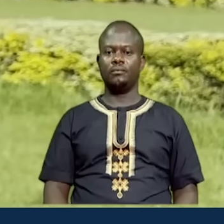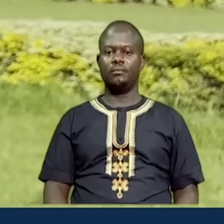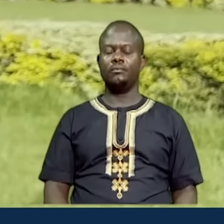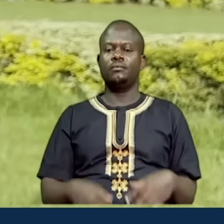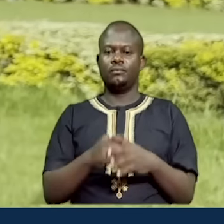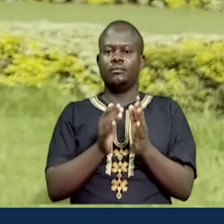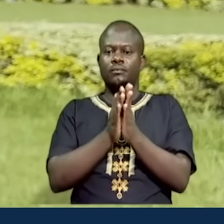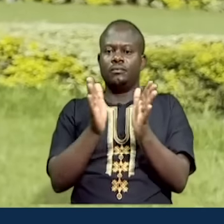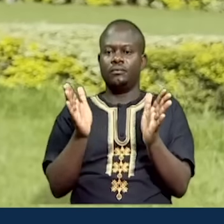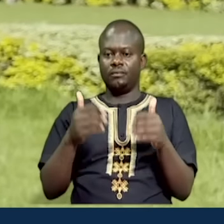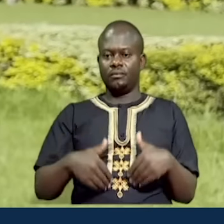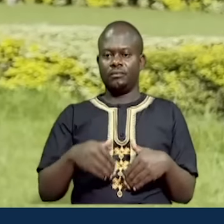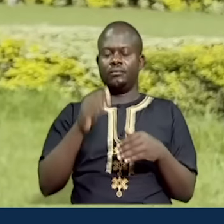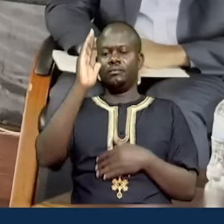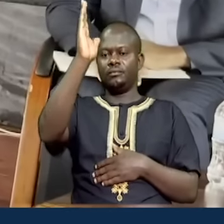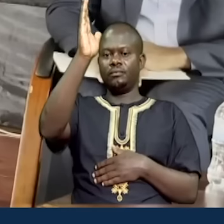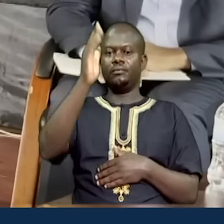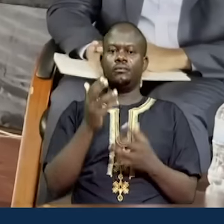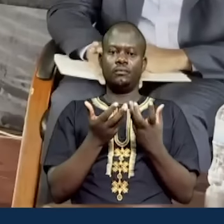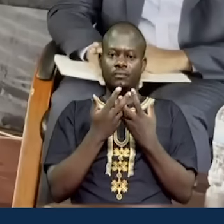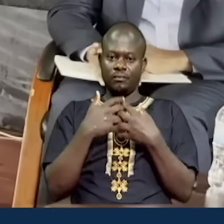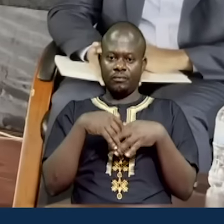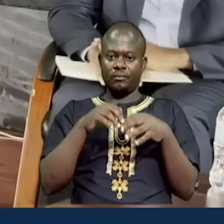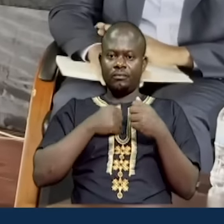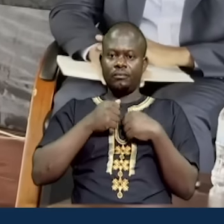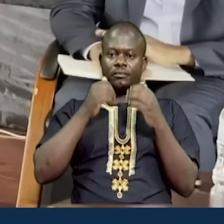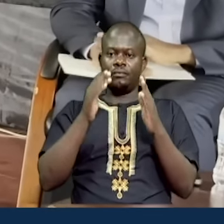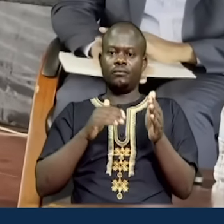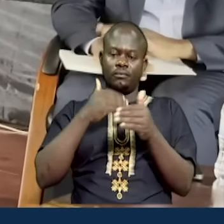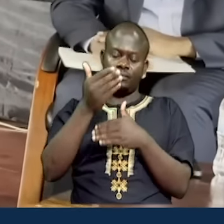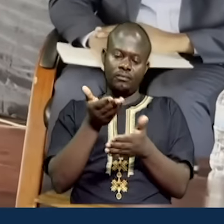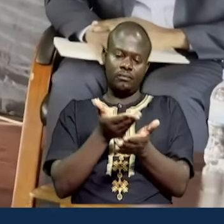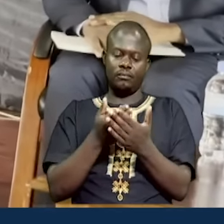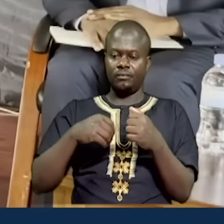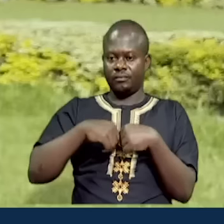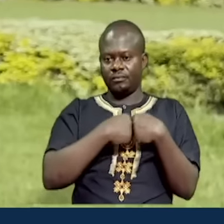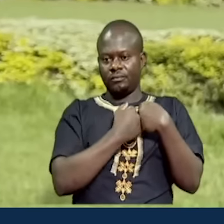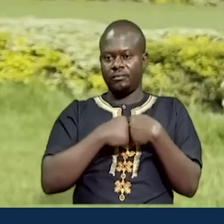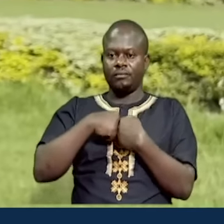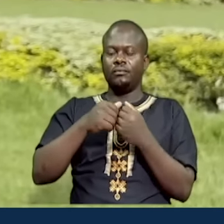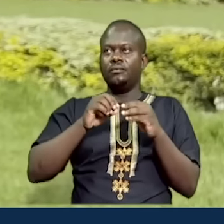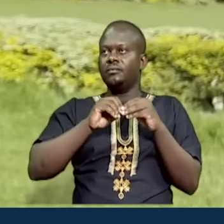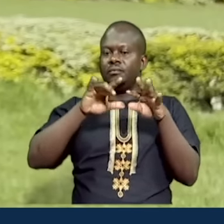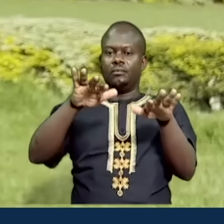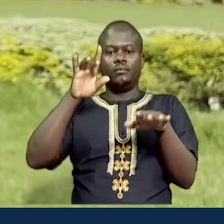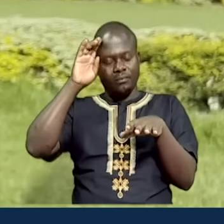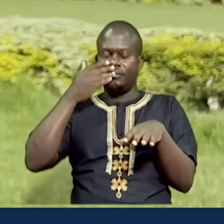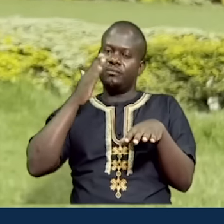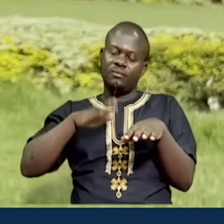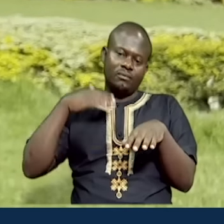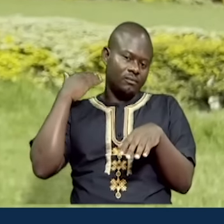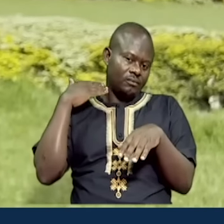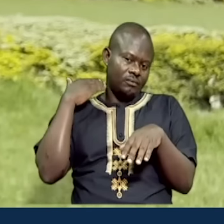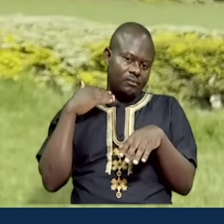rusange y'urubyiruko rwahawe ikiganiro kumwe n'ubuderanwa by'abanyarwanda, maze rusabwa guhangana n'abagikwirakwiza ingengabitekerezo ya